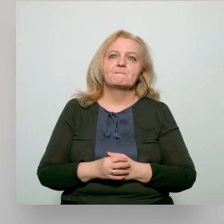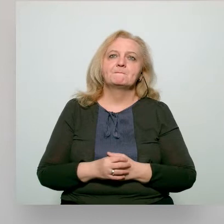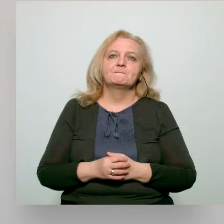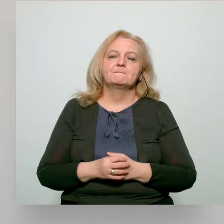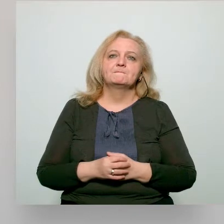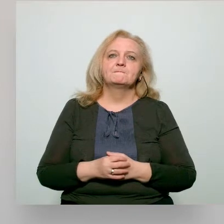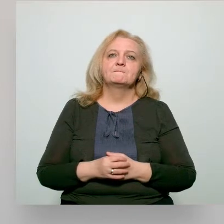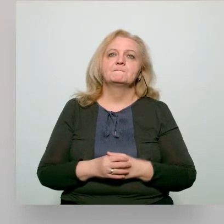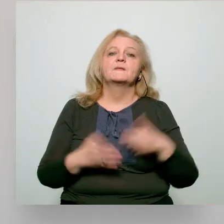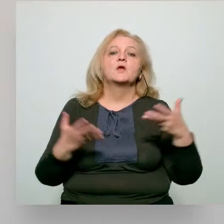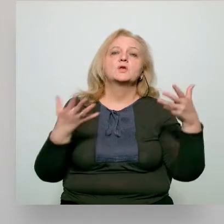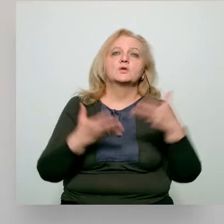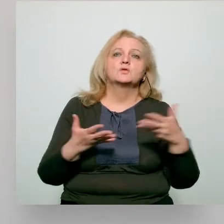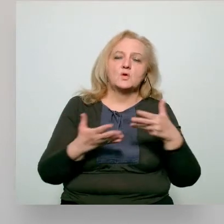Towarzystwa